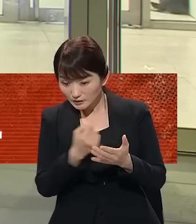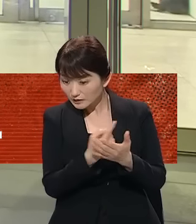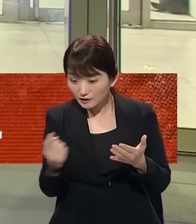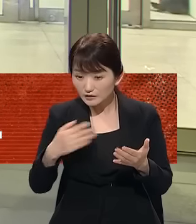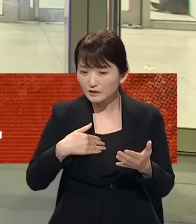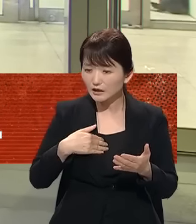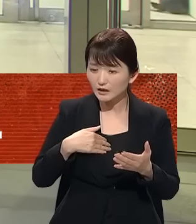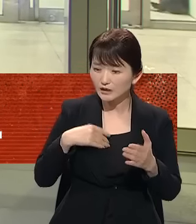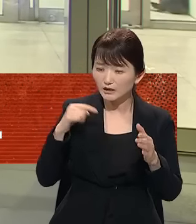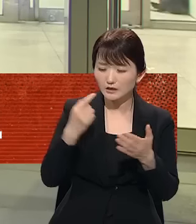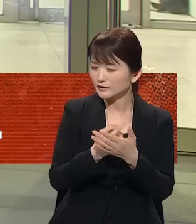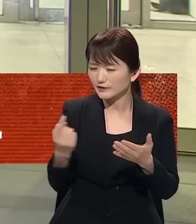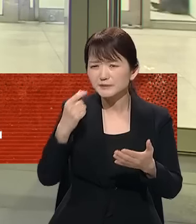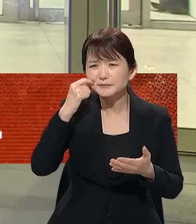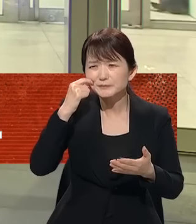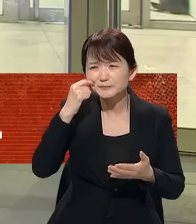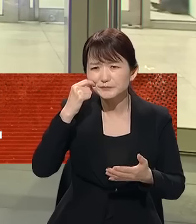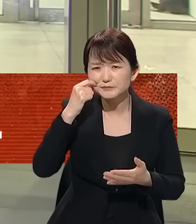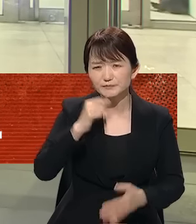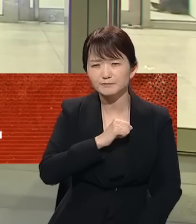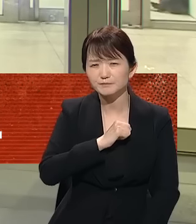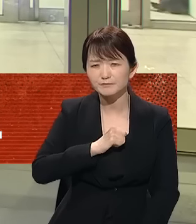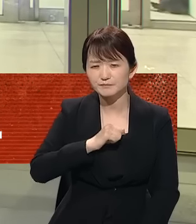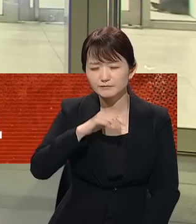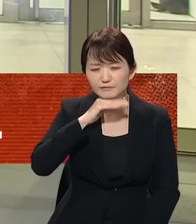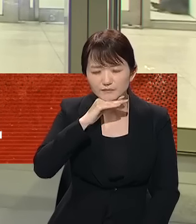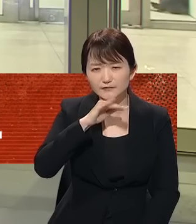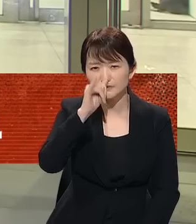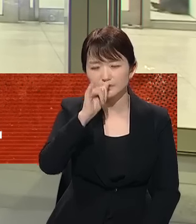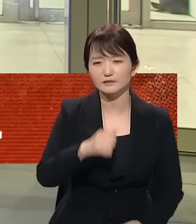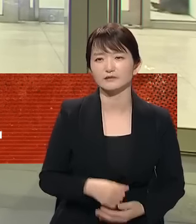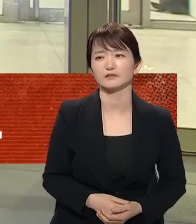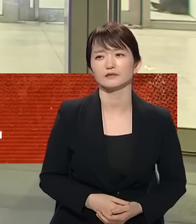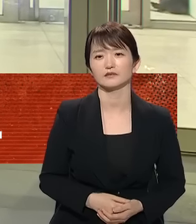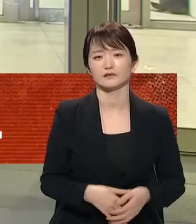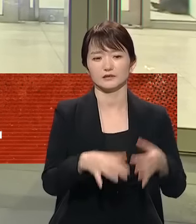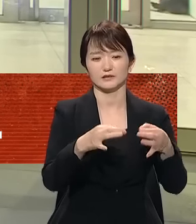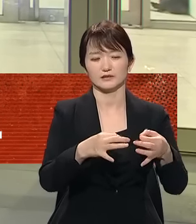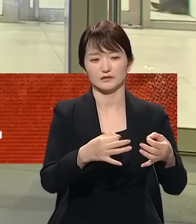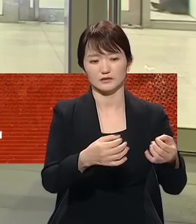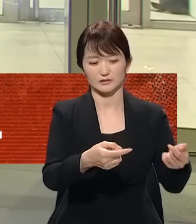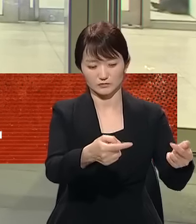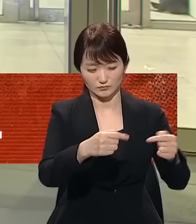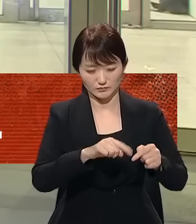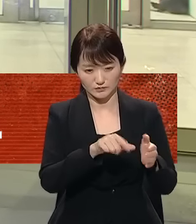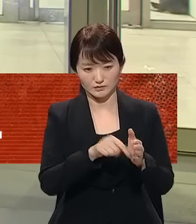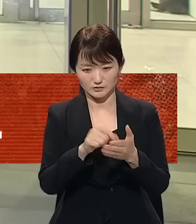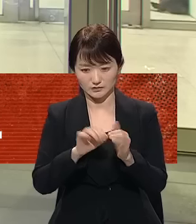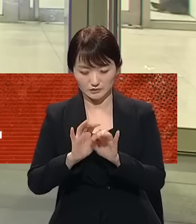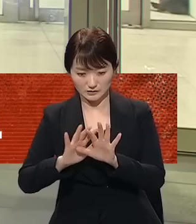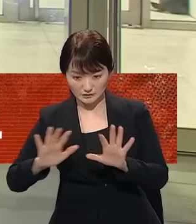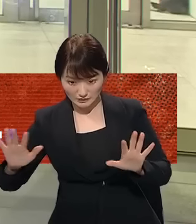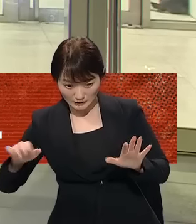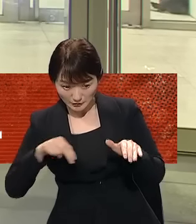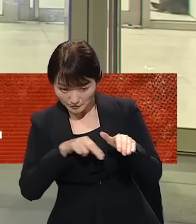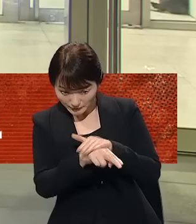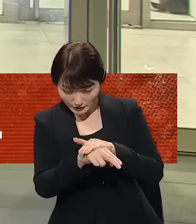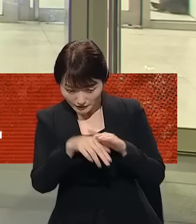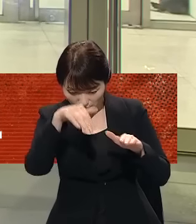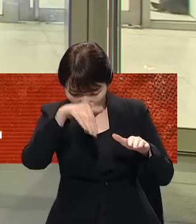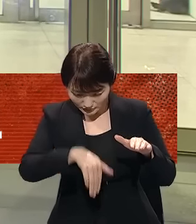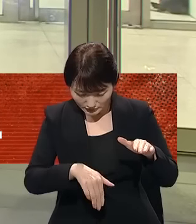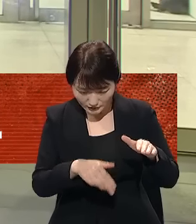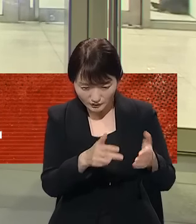못 네. 나가겠다. 네. 그러면서 버티고 있다. 네. 앞서 김 씨 출석 당시에도 취재진을 피해서 지하 주차장을